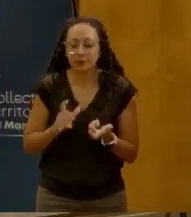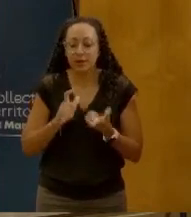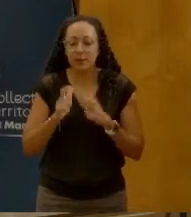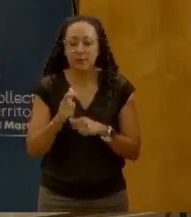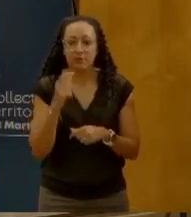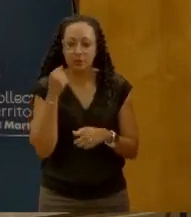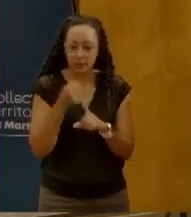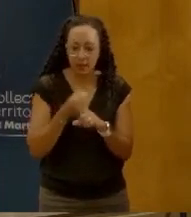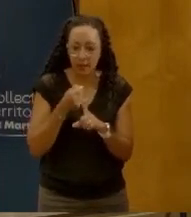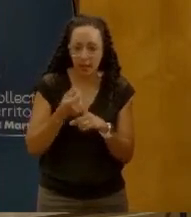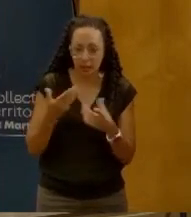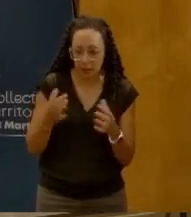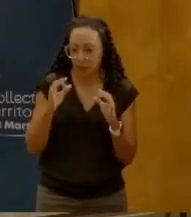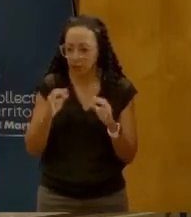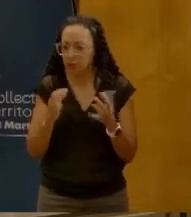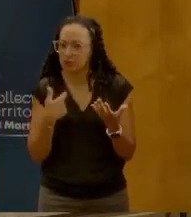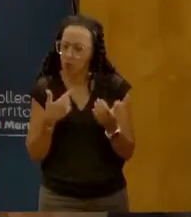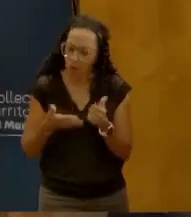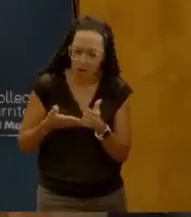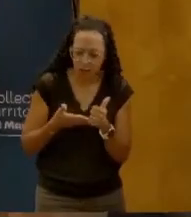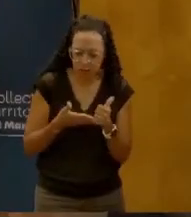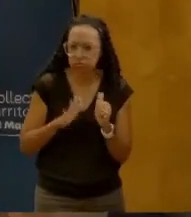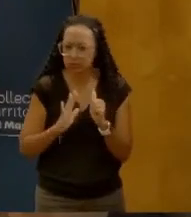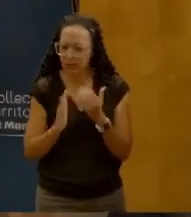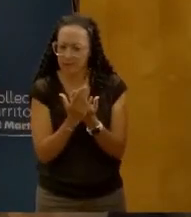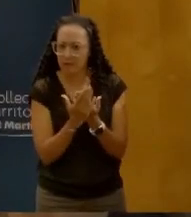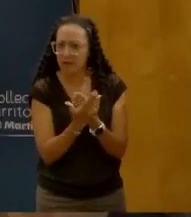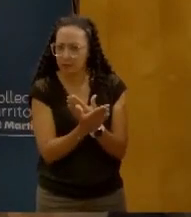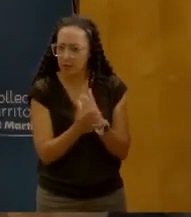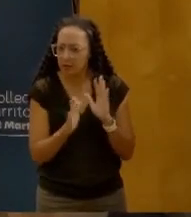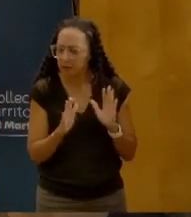recettes. Non, je soutiens l'amendement qui consiste à dire